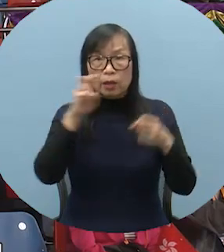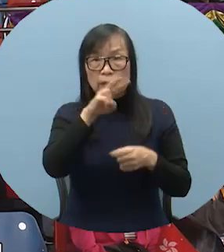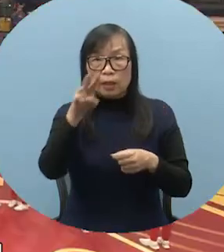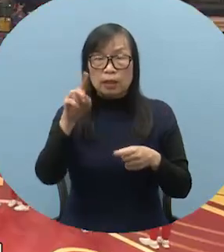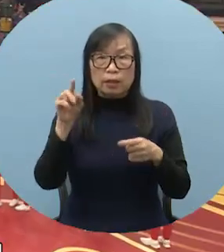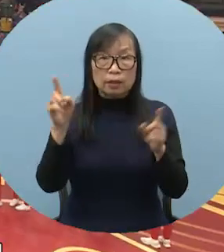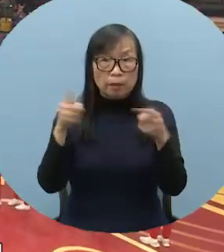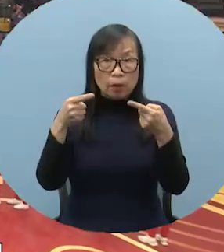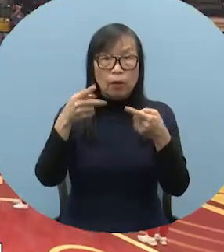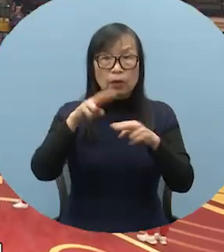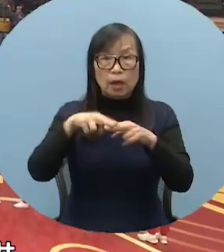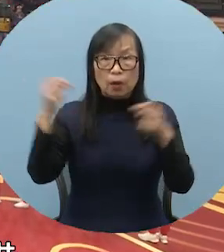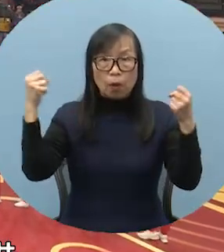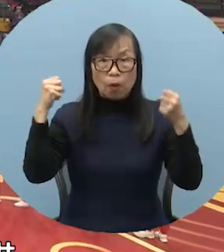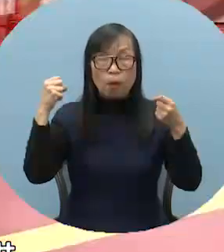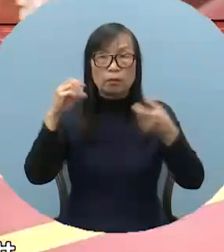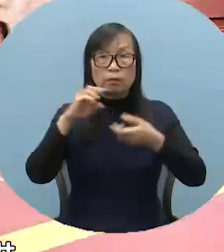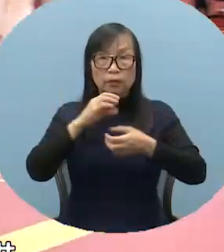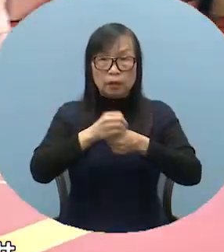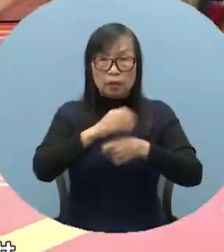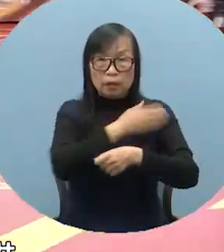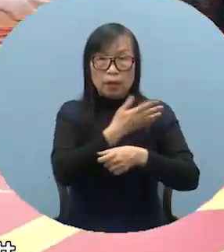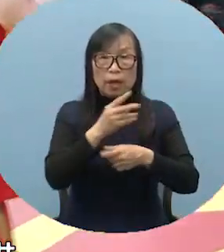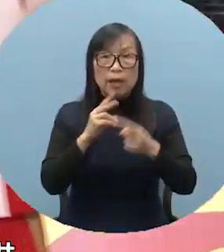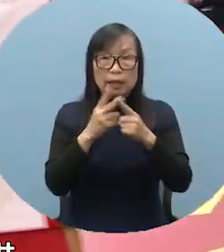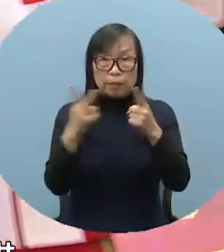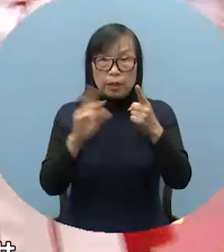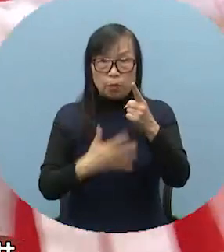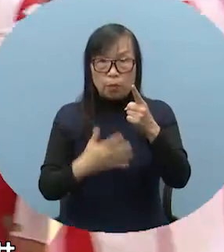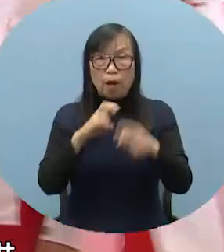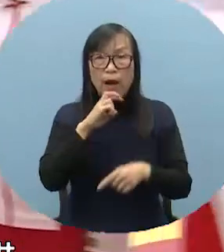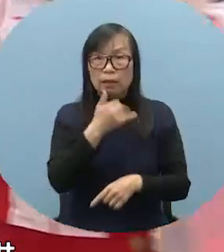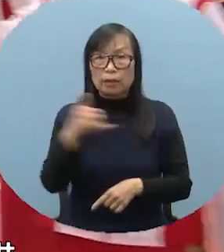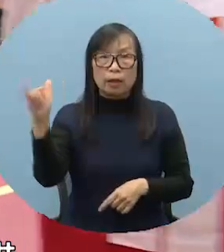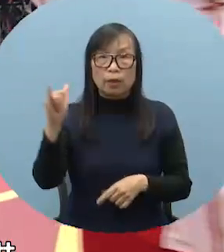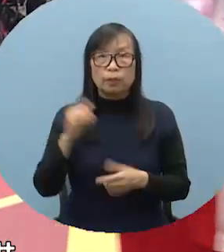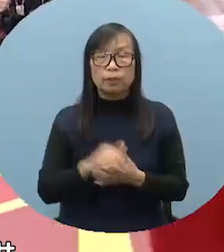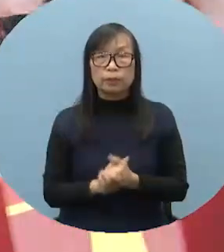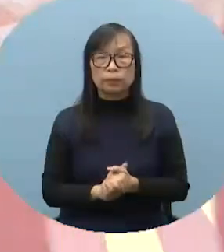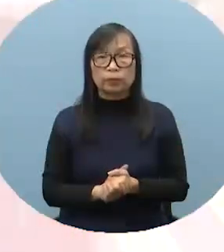内地奥运健儿代表团将会在12月5日下午离开香港。